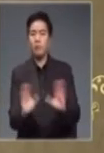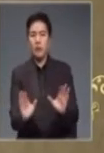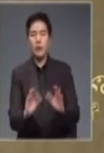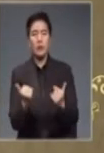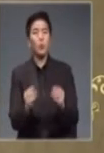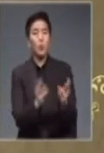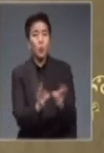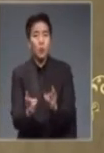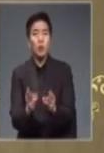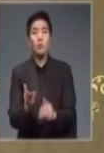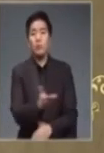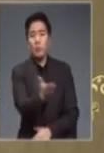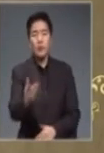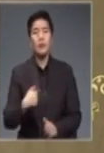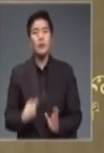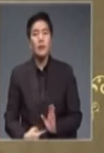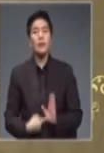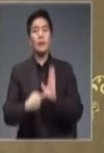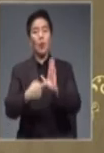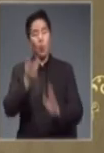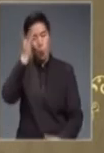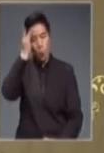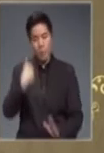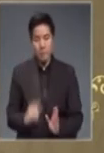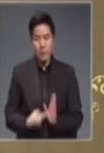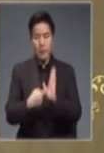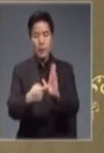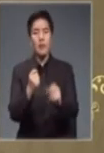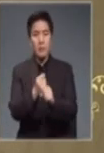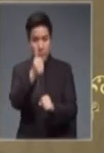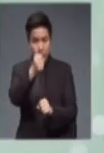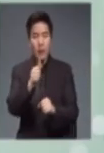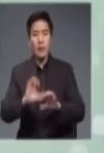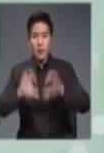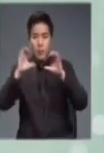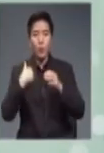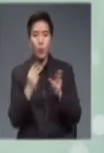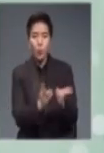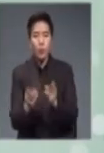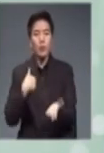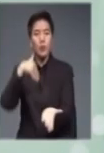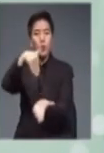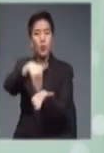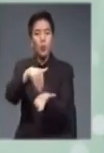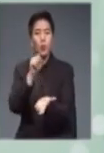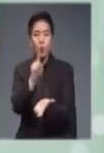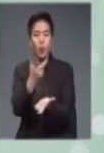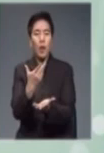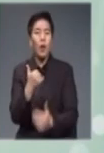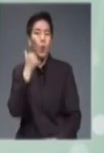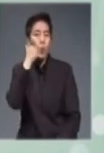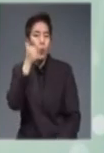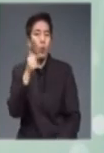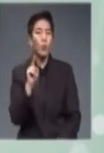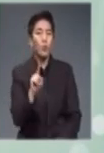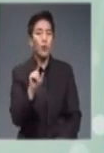จำนวนมากนะครับบางอย่างตัดออกไม่ได้เพราะจะมีผลทางกฎหมายถ้าประชาชนเข้าใจไม่มีปัญหาแล้วครับนะหลายคนอาจจะมองว่ามีอำนาจ